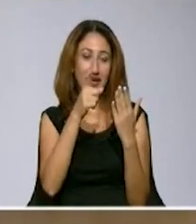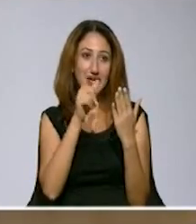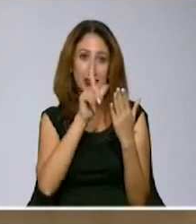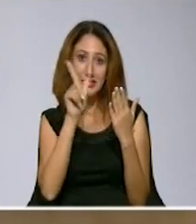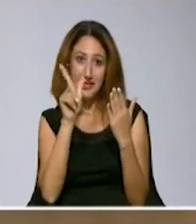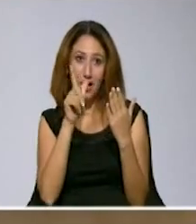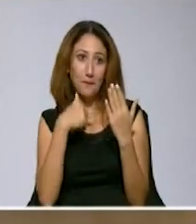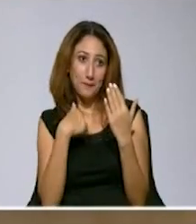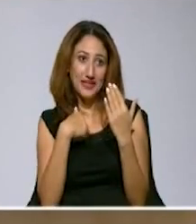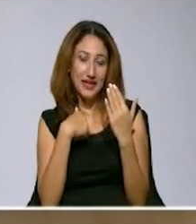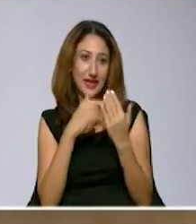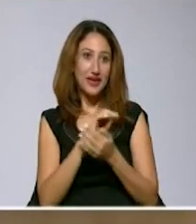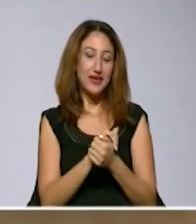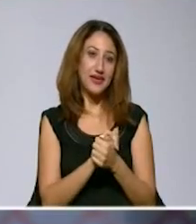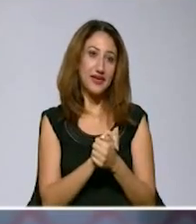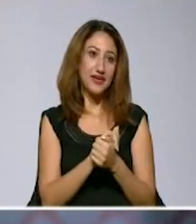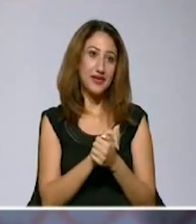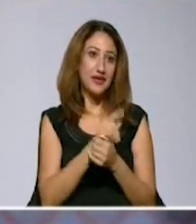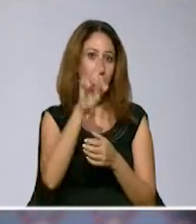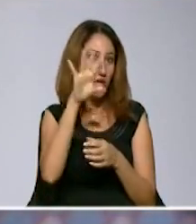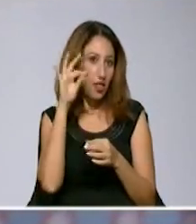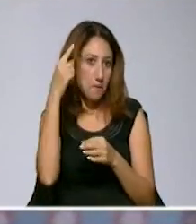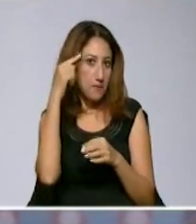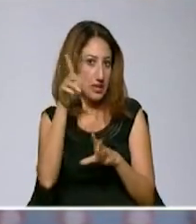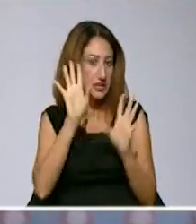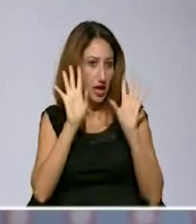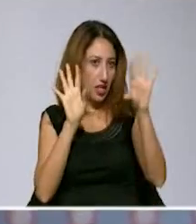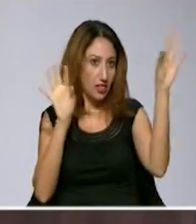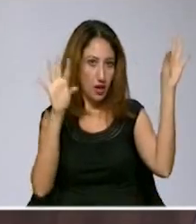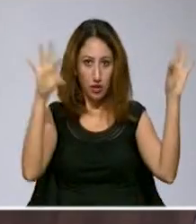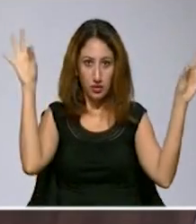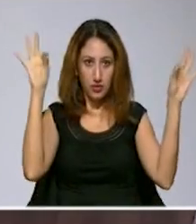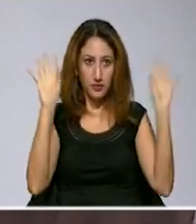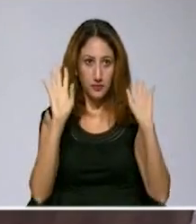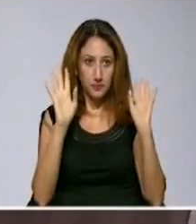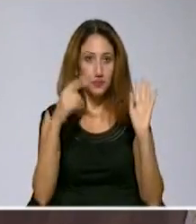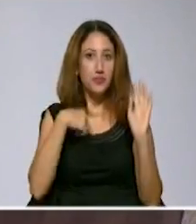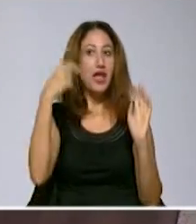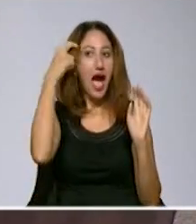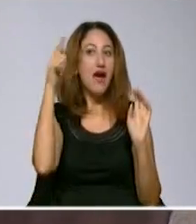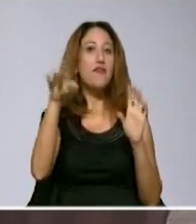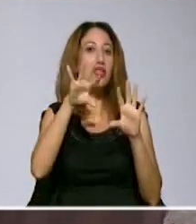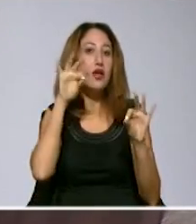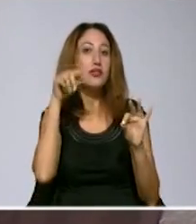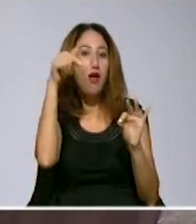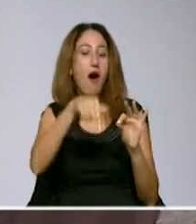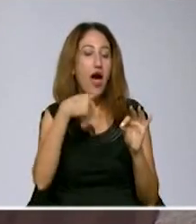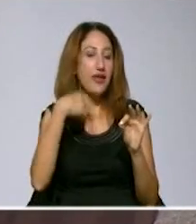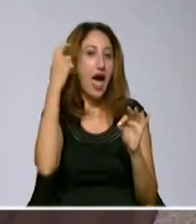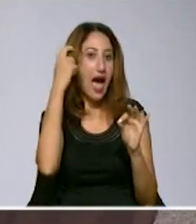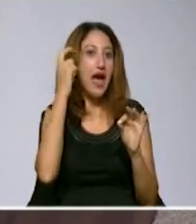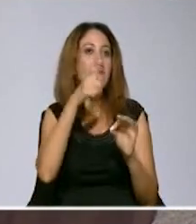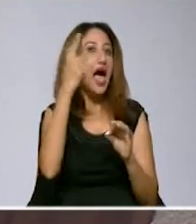الاحلى من كده انت اخترت الكروت دي بطريقه عشوائيه صح؟ ان انا كنت متوقع ان انت هتختار الكروت دي. مش متوقع ازاي يعني؟